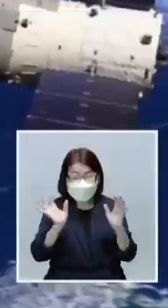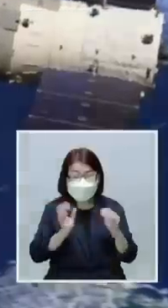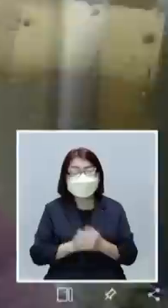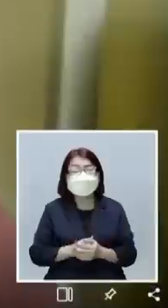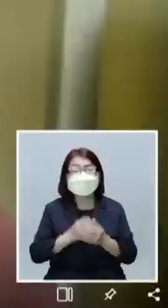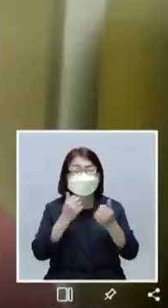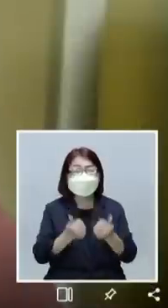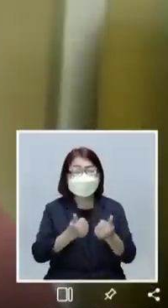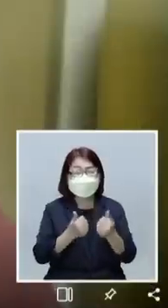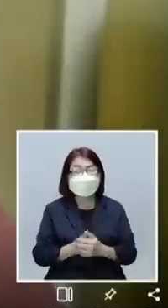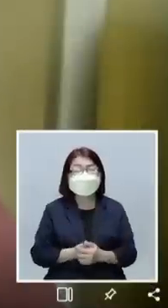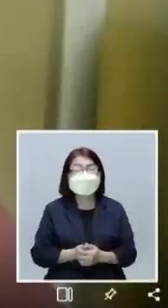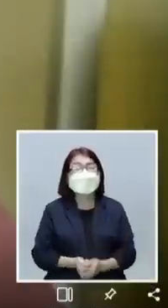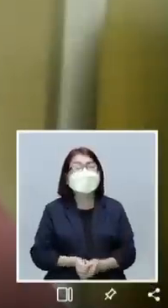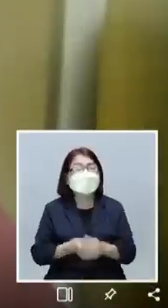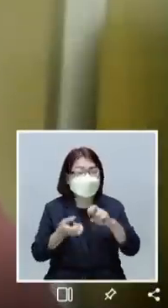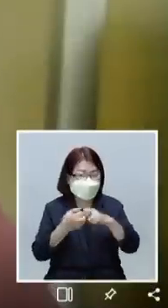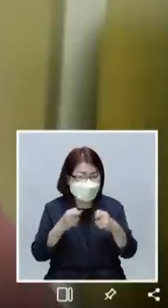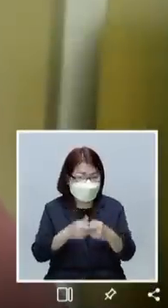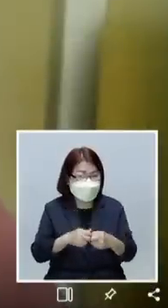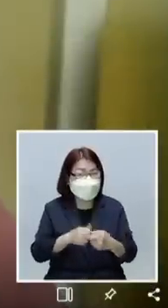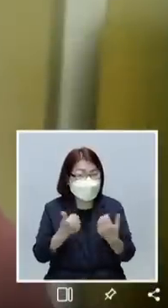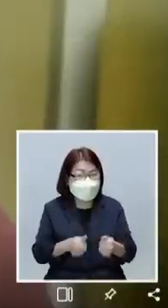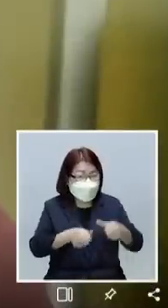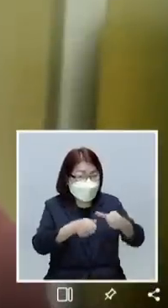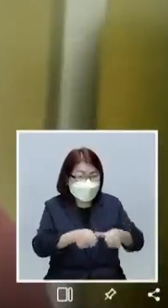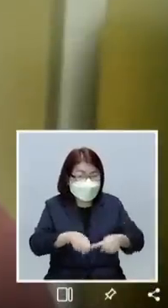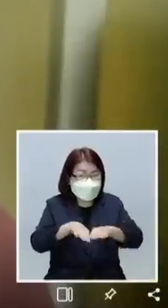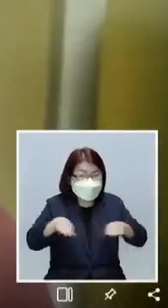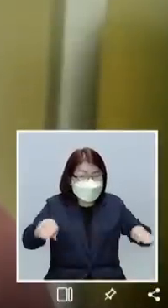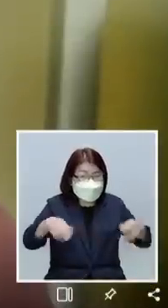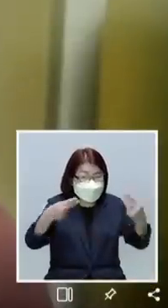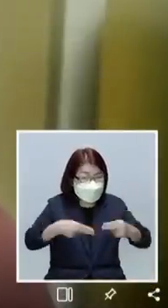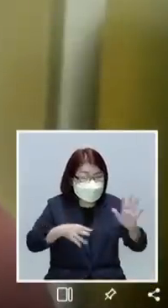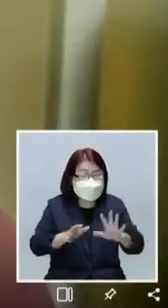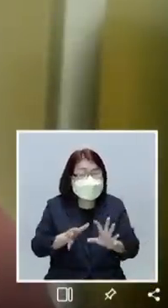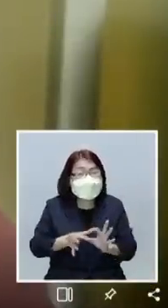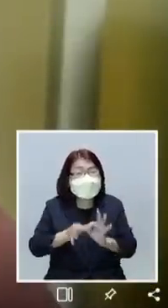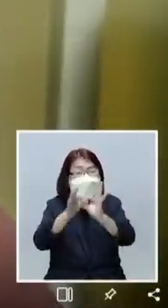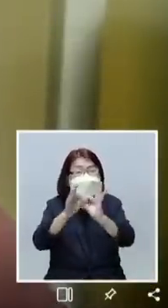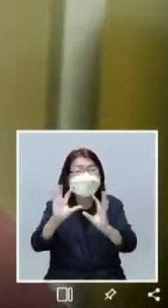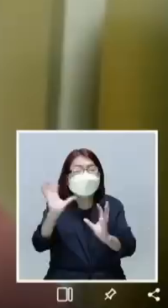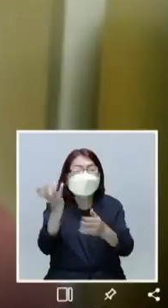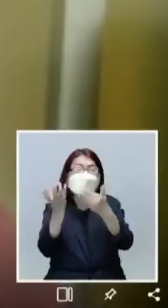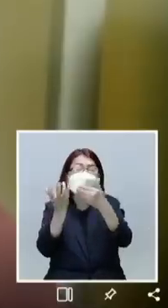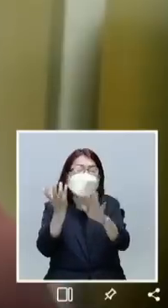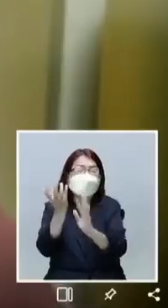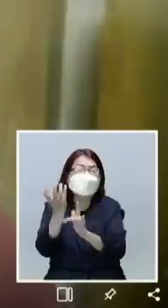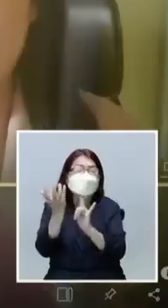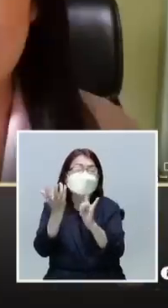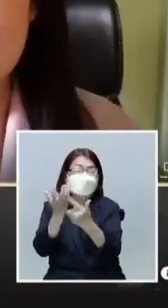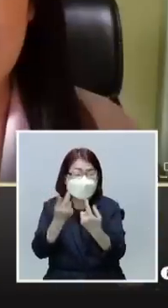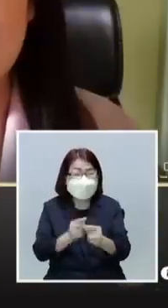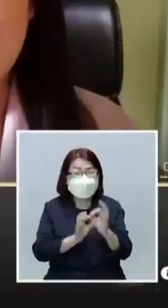ตอนนี้สมรภูมิก็ขยับไปที่อวกาศมากขึ้นเรื่อยๆนะคะแต่ว่ายังโชคดีที่ครั้งนี้ค่ะท้ายสุดแล้วนักบินอวกาศบนส